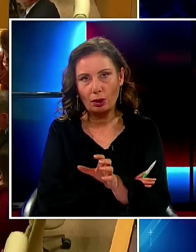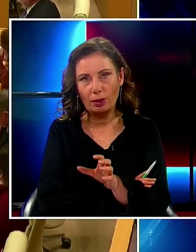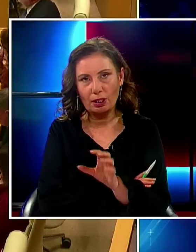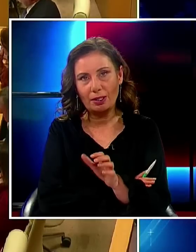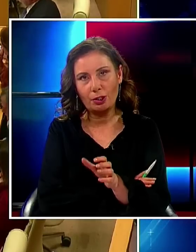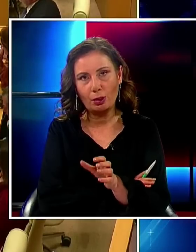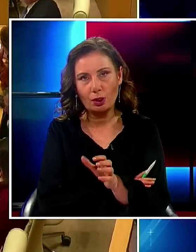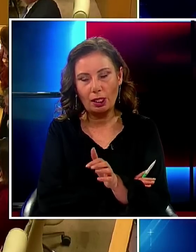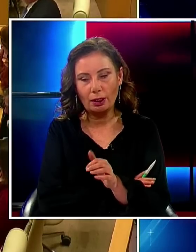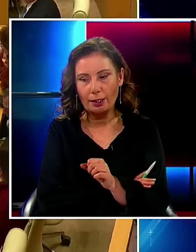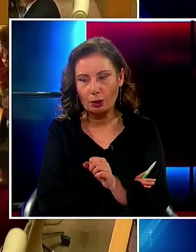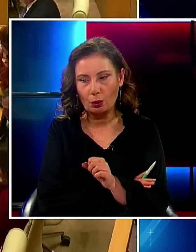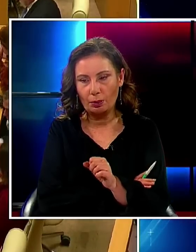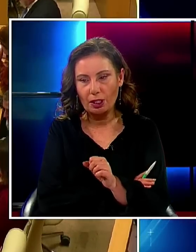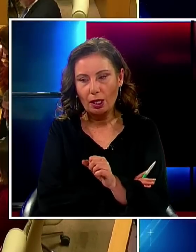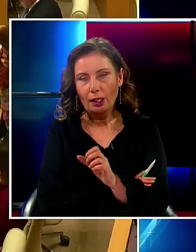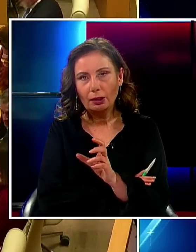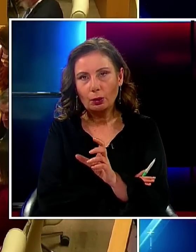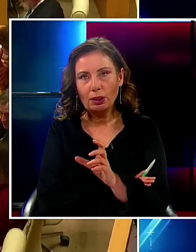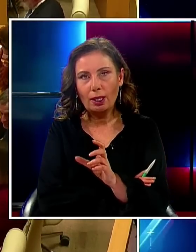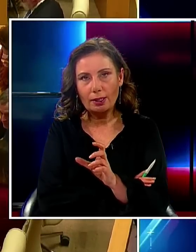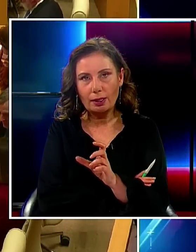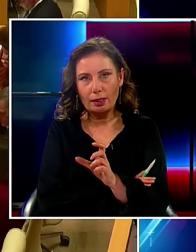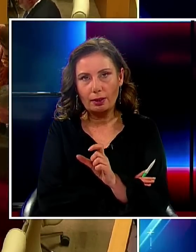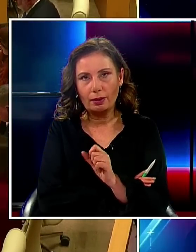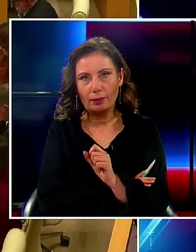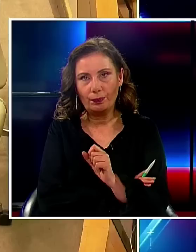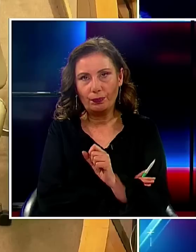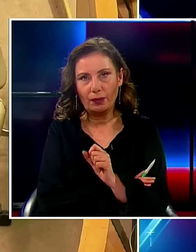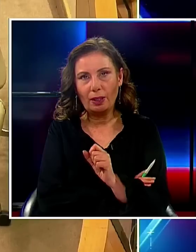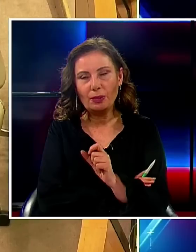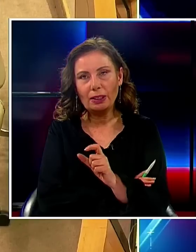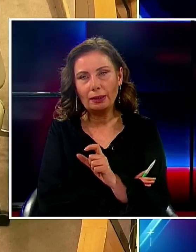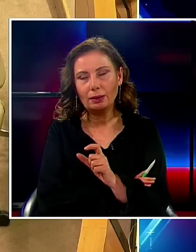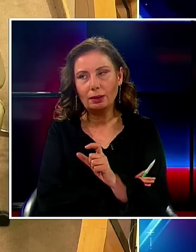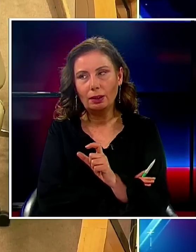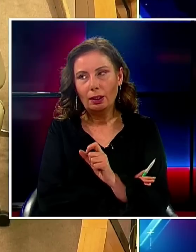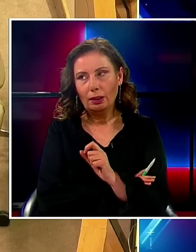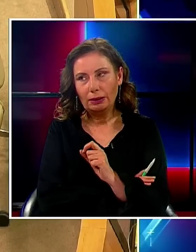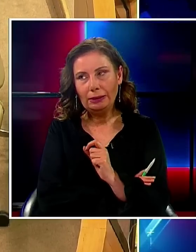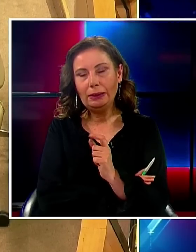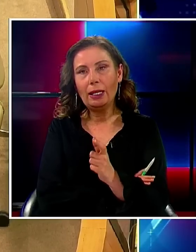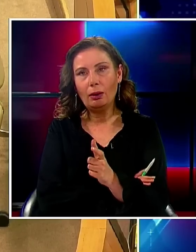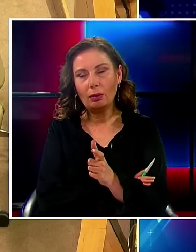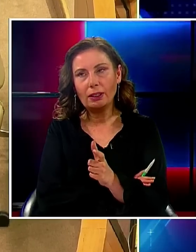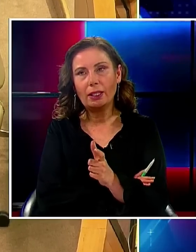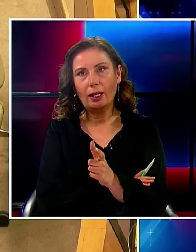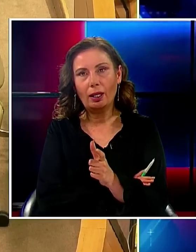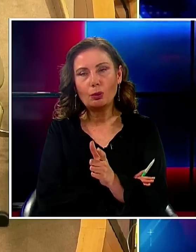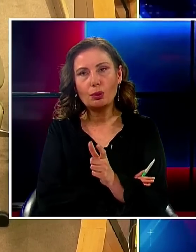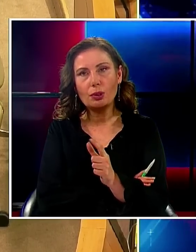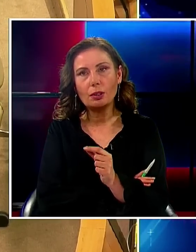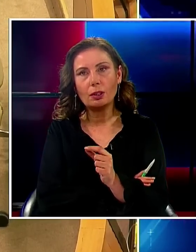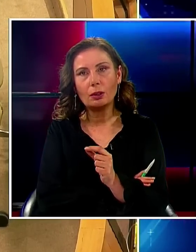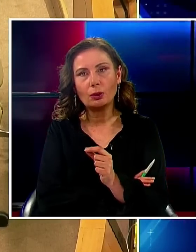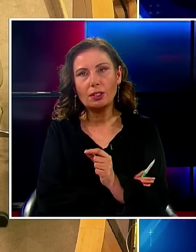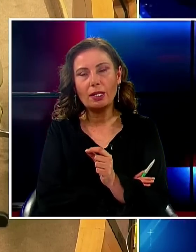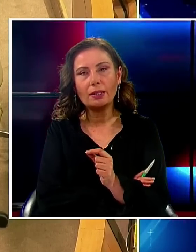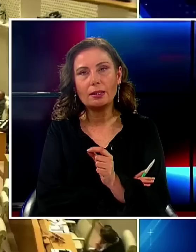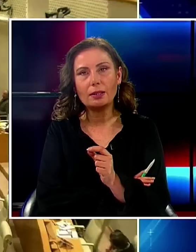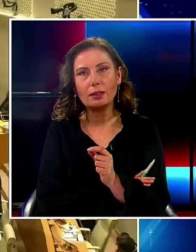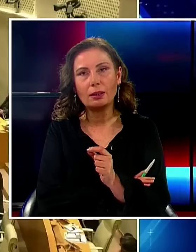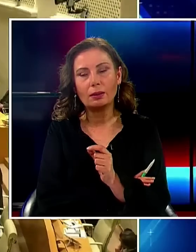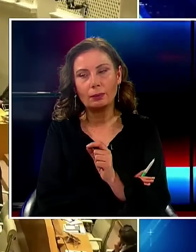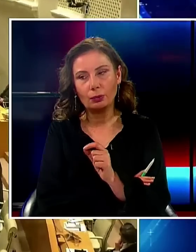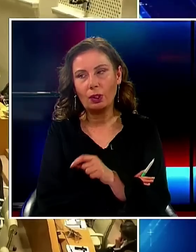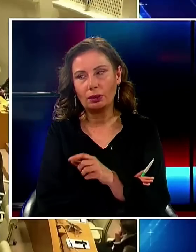რისი შესრულებაც მას შეუძლია და ასრულებს. თქვენი აზრით, რამდენად დიდი გავლენა აქვს,